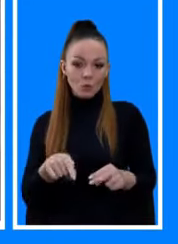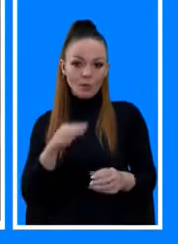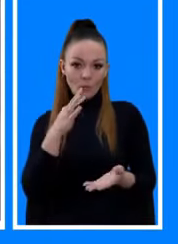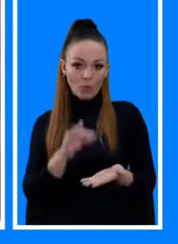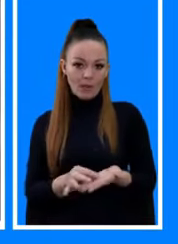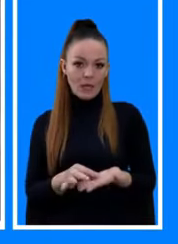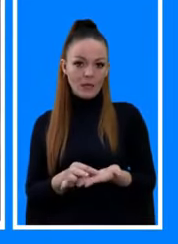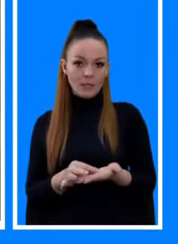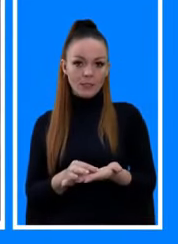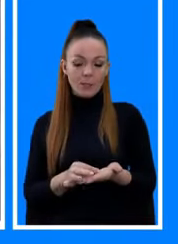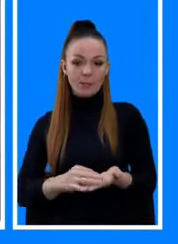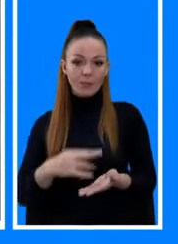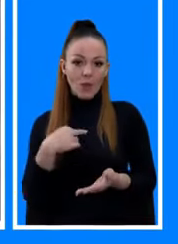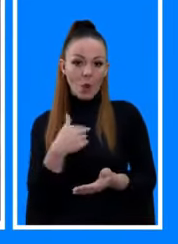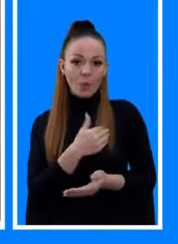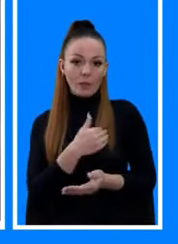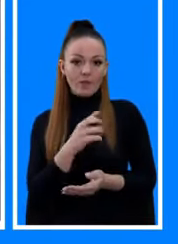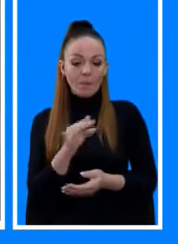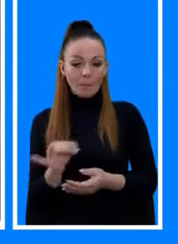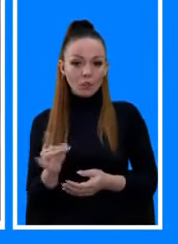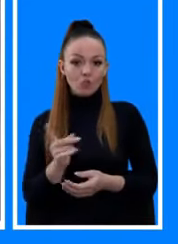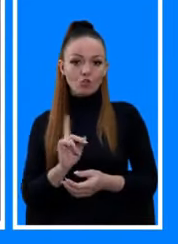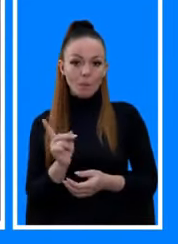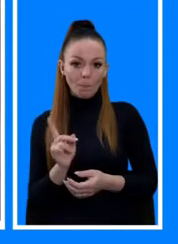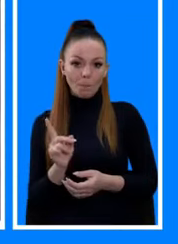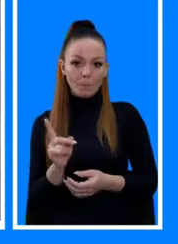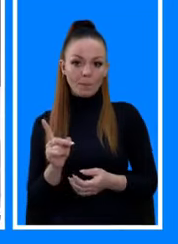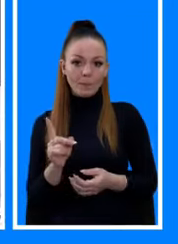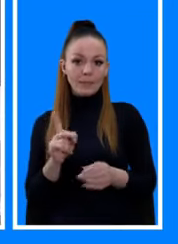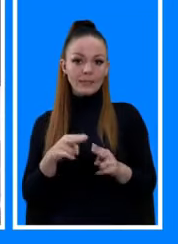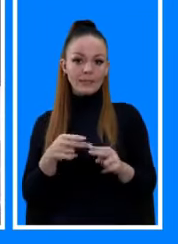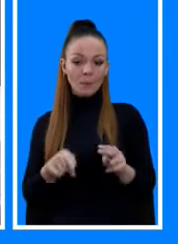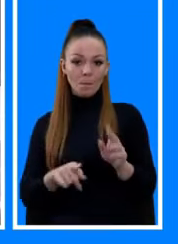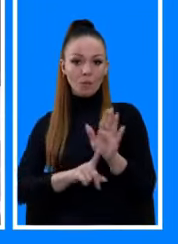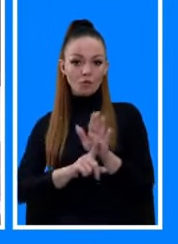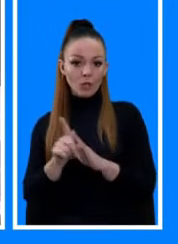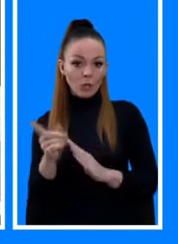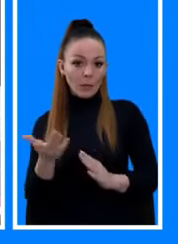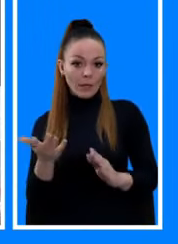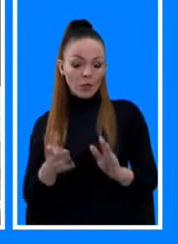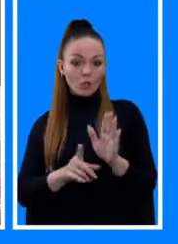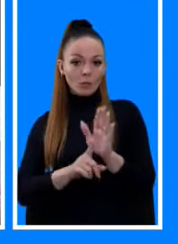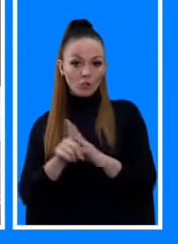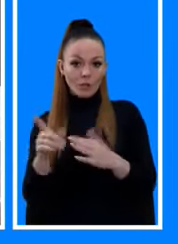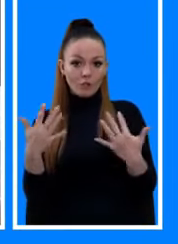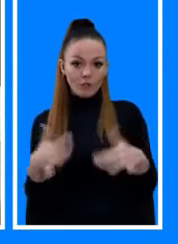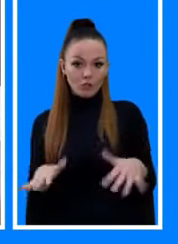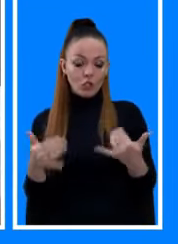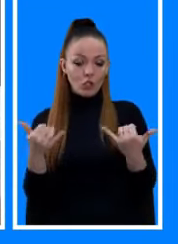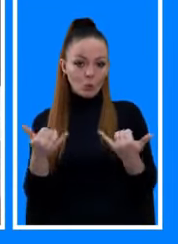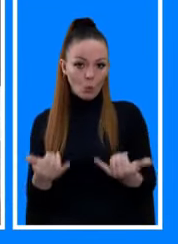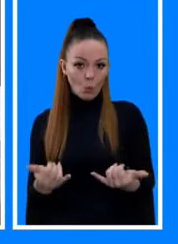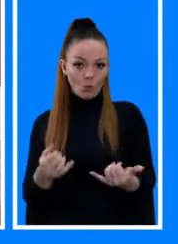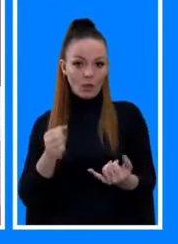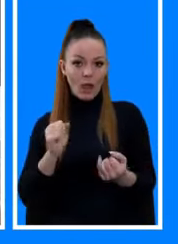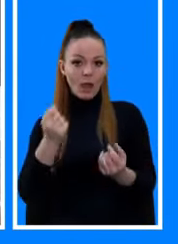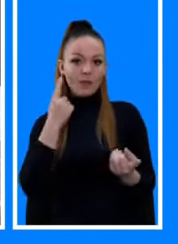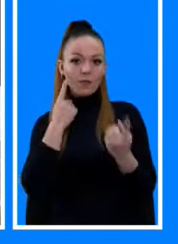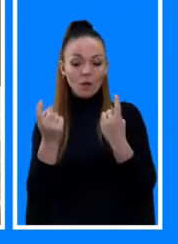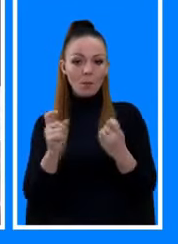відповідальність. І я б хотів би, щоб з цим початком, який розпочався вже сьогодні, а інформацію, що